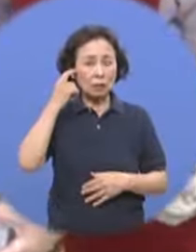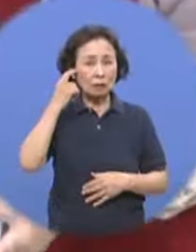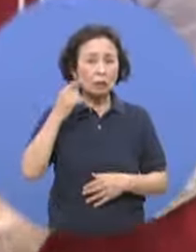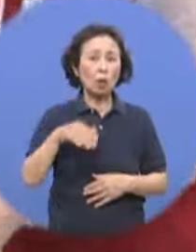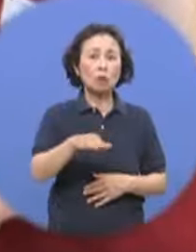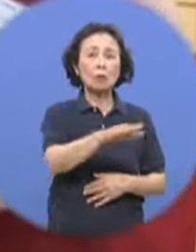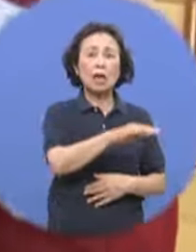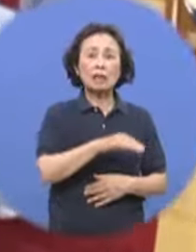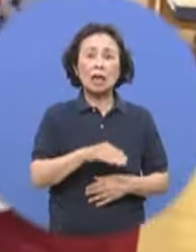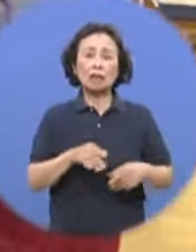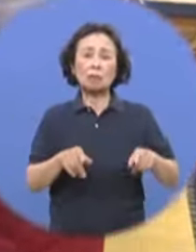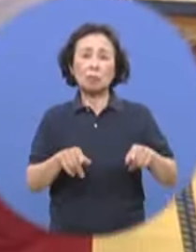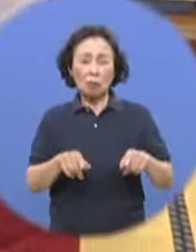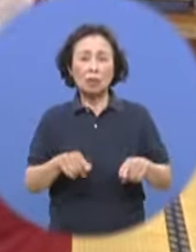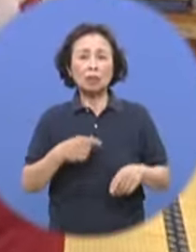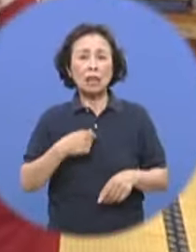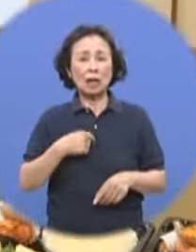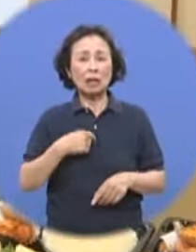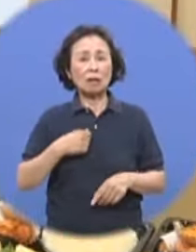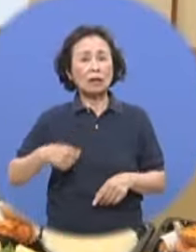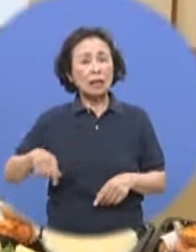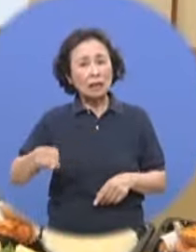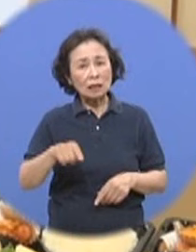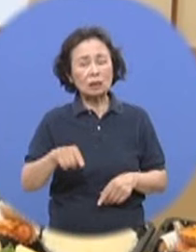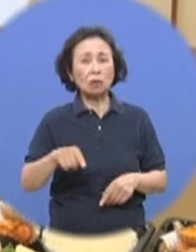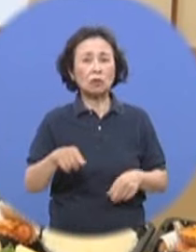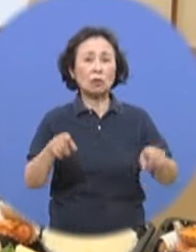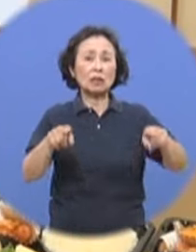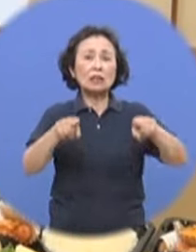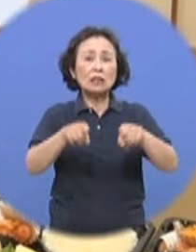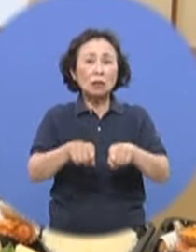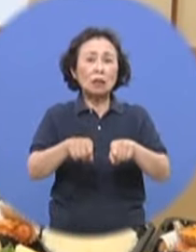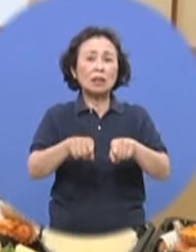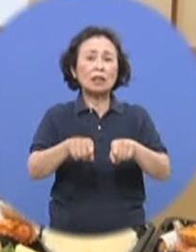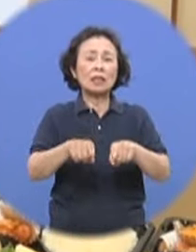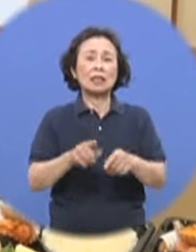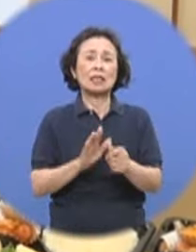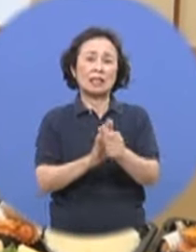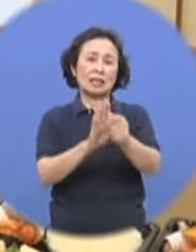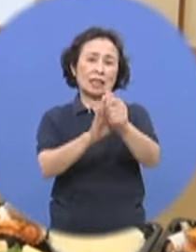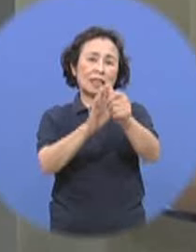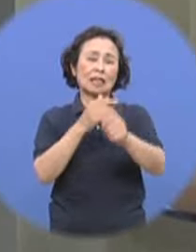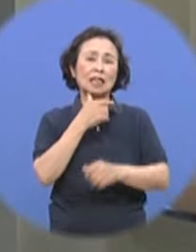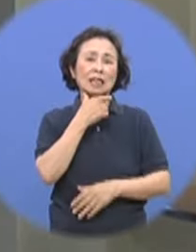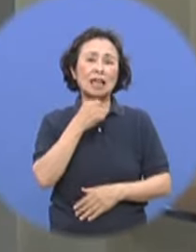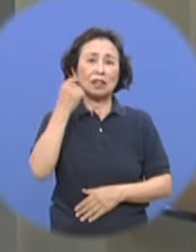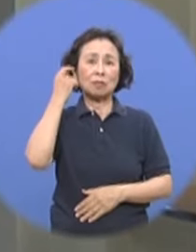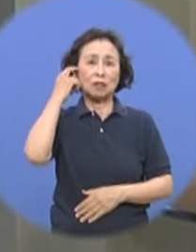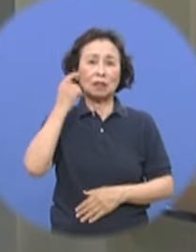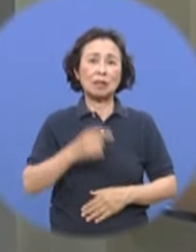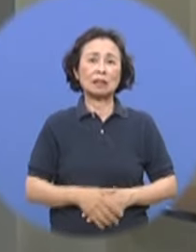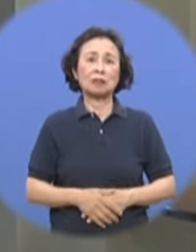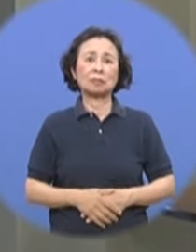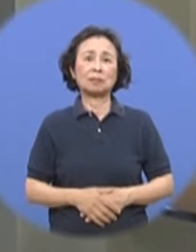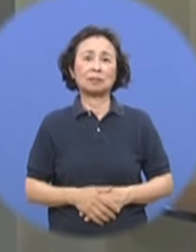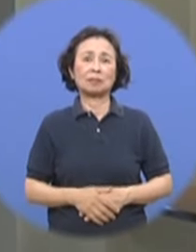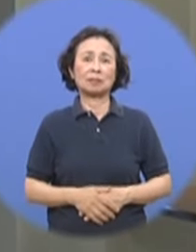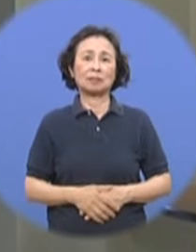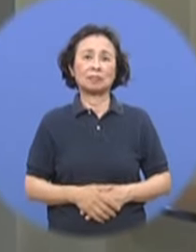皆さんとですね、ぜひ私ども一緒になってですね、子ども食堂をしっかりと支えていきたいと思ってます。企業